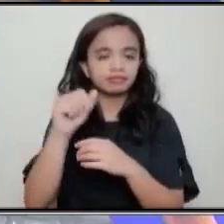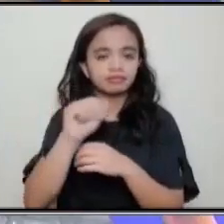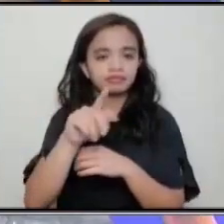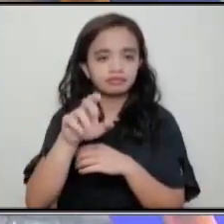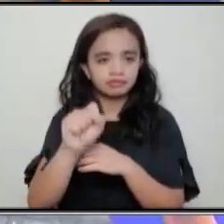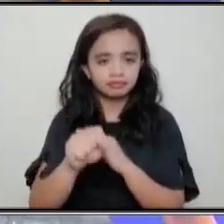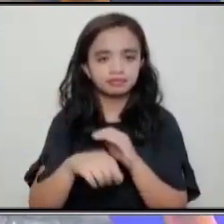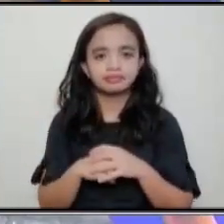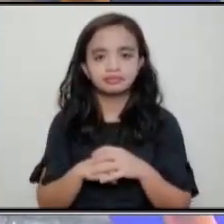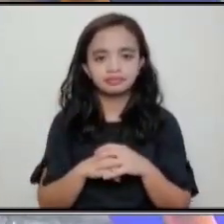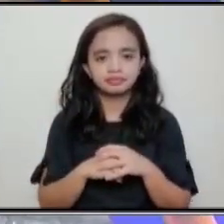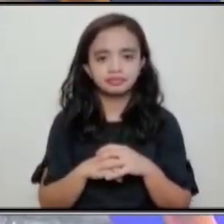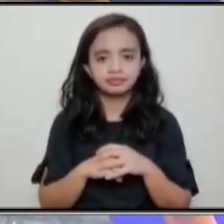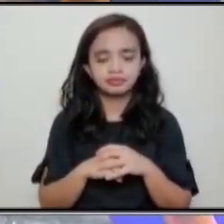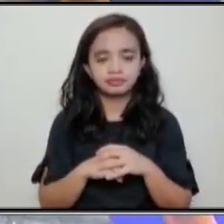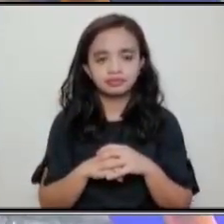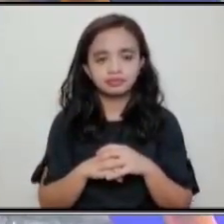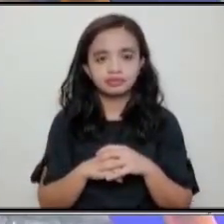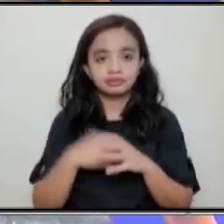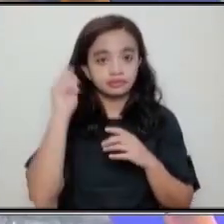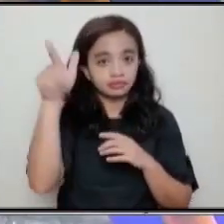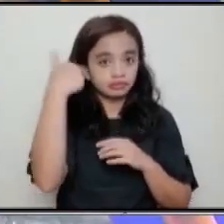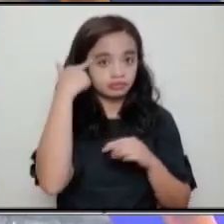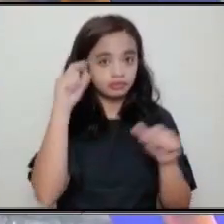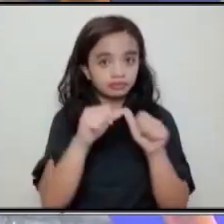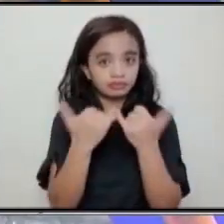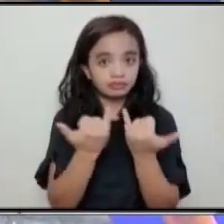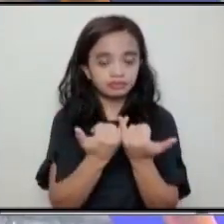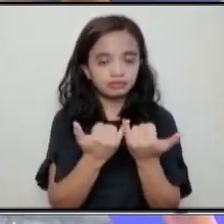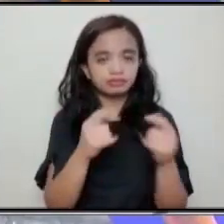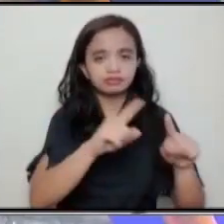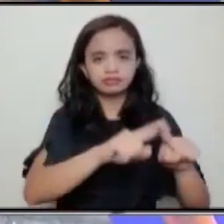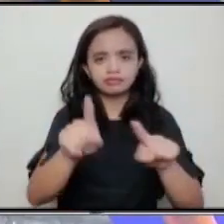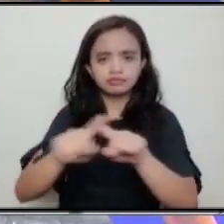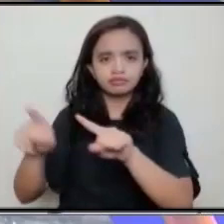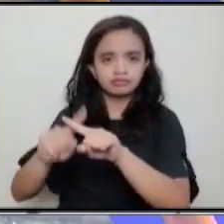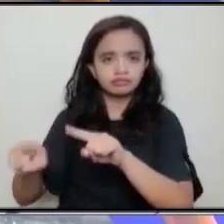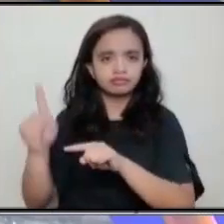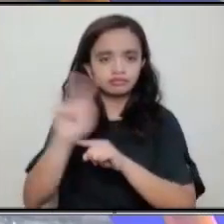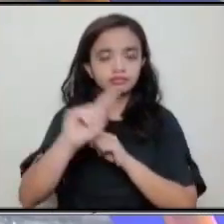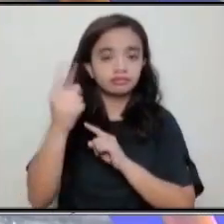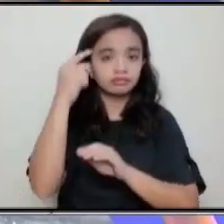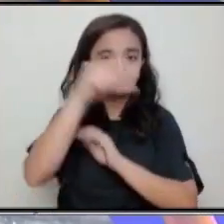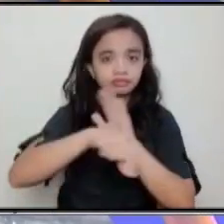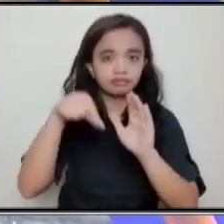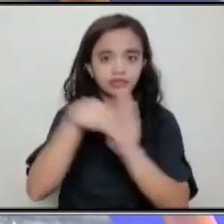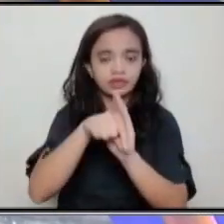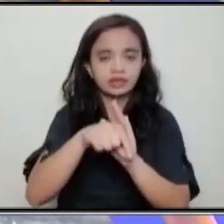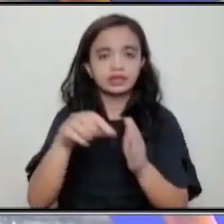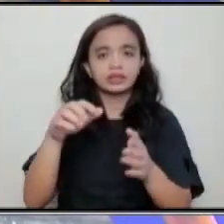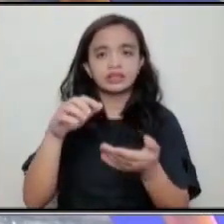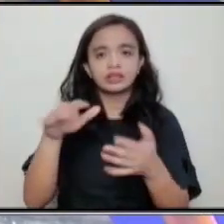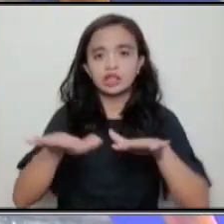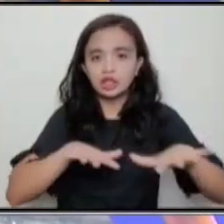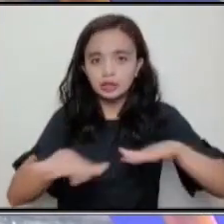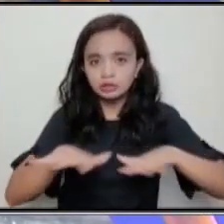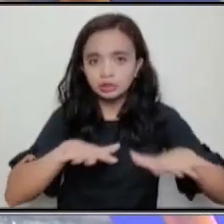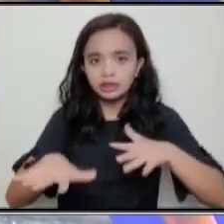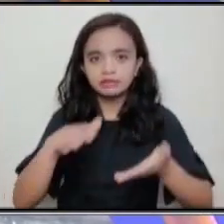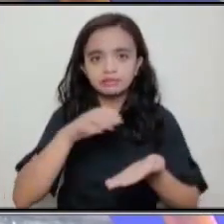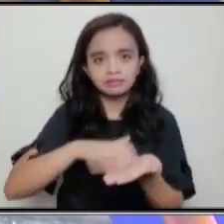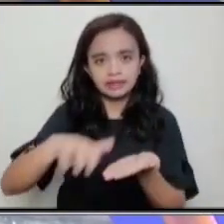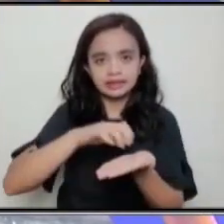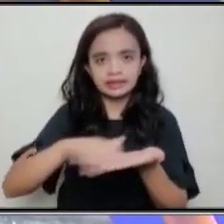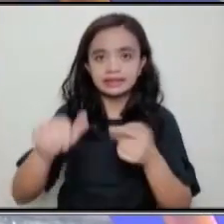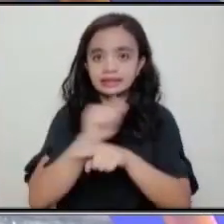Idinaos ng iba't ibang ahensya ng gobyerno ang first quarter national simultaneous earthquake drill. Layo nitong paghandaan